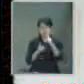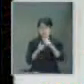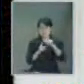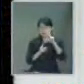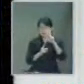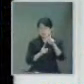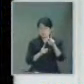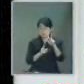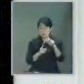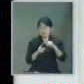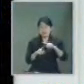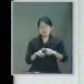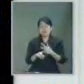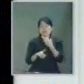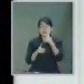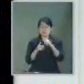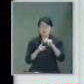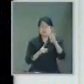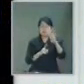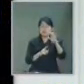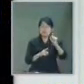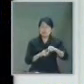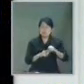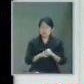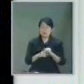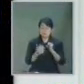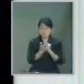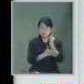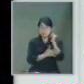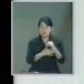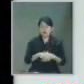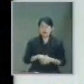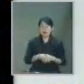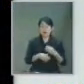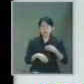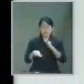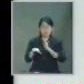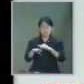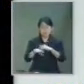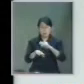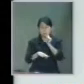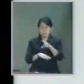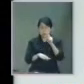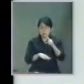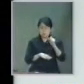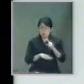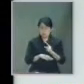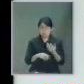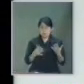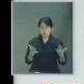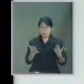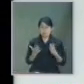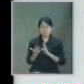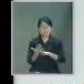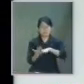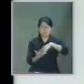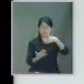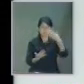านกระทรวงท่านมีไหมท่านอิสระอย่างนี้เร่งรัดจังเปิดหน้าต่อไปนั่น